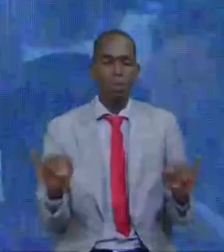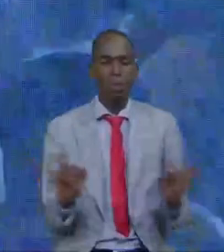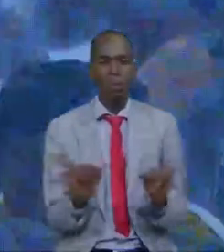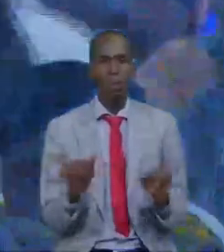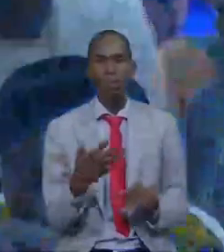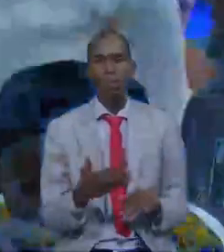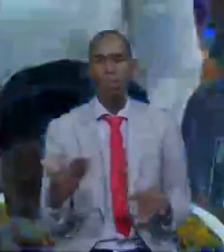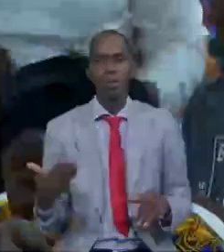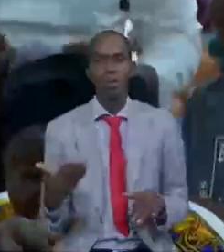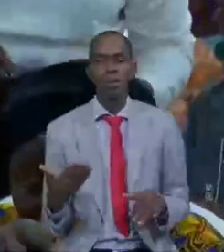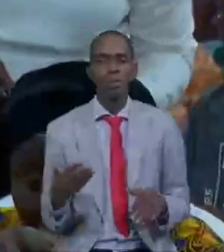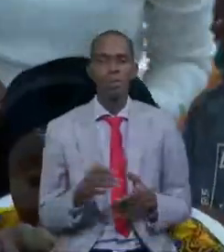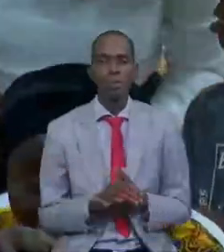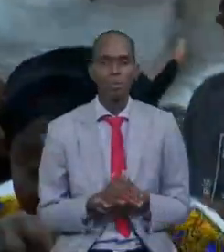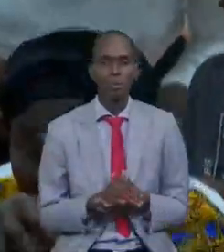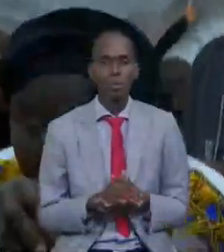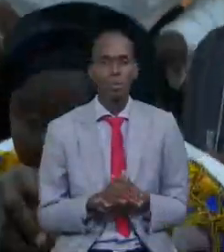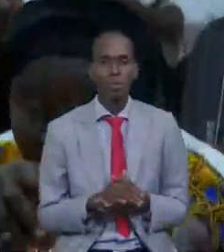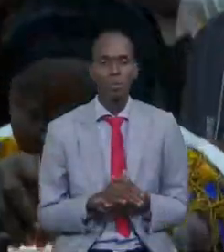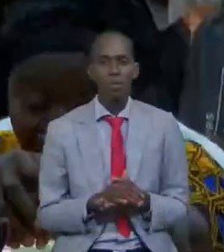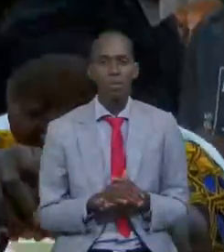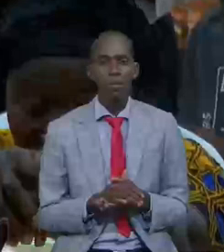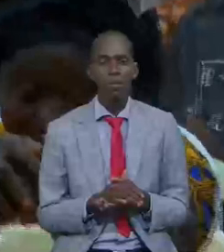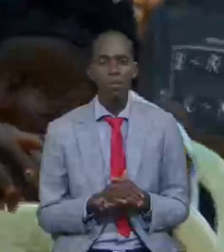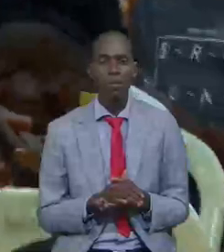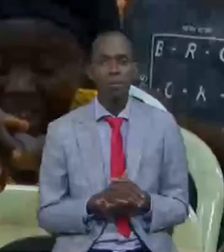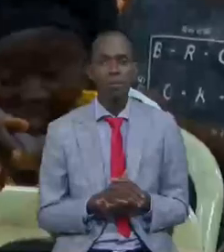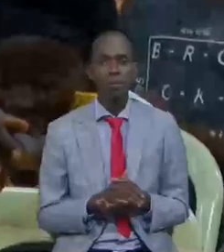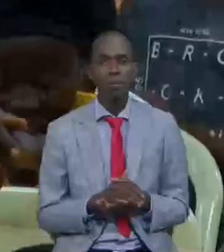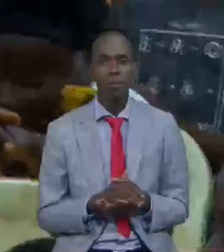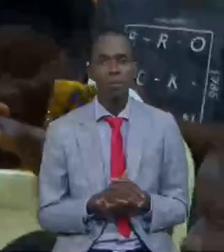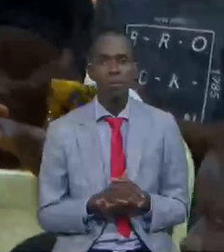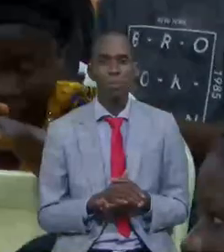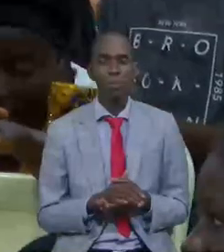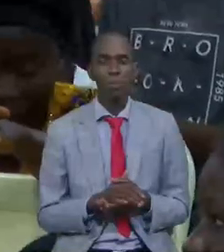qu'ils remplissent ces formulaires et nous les retournent.